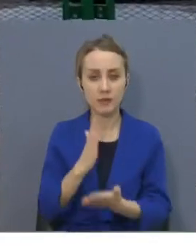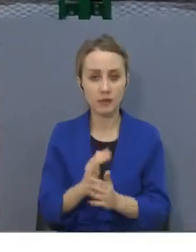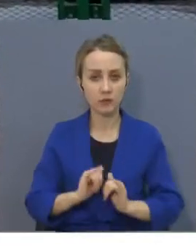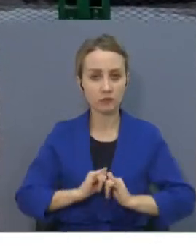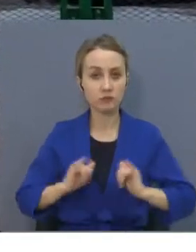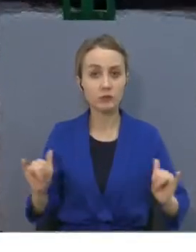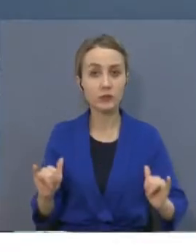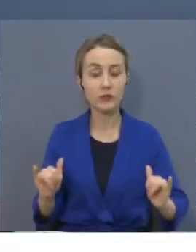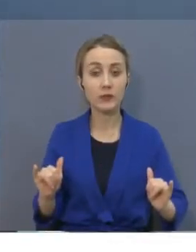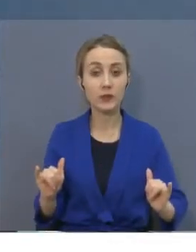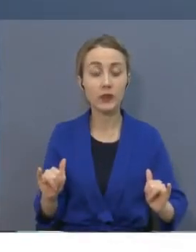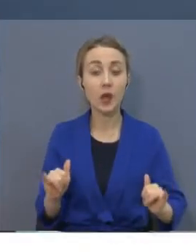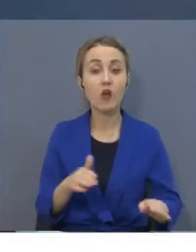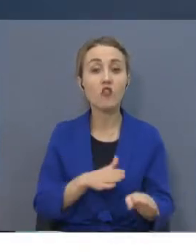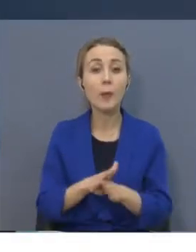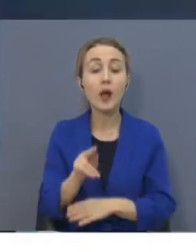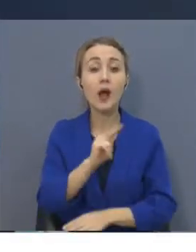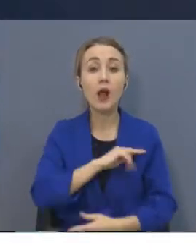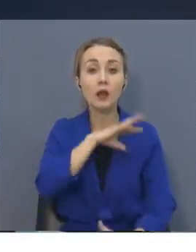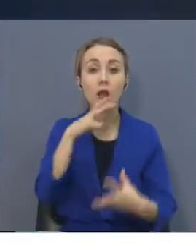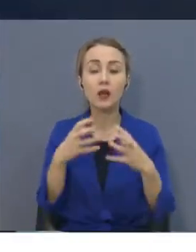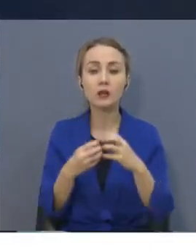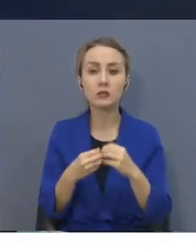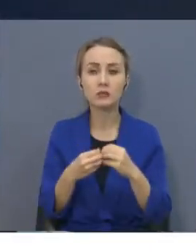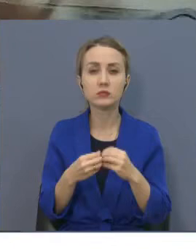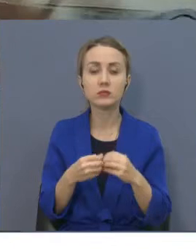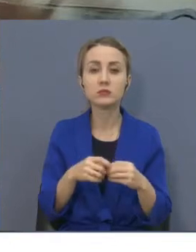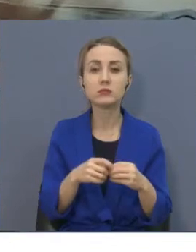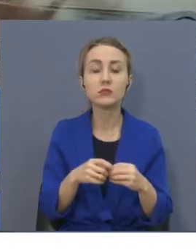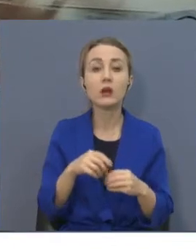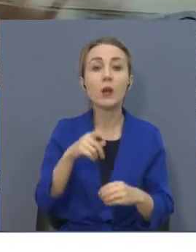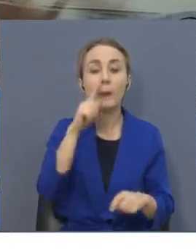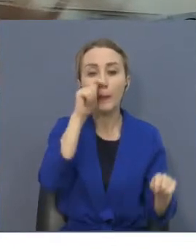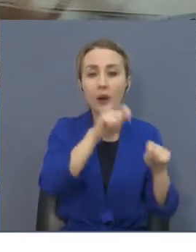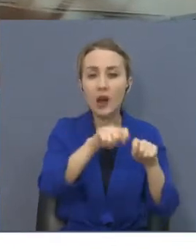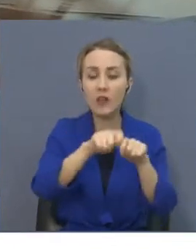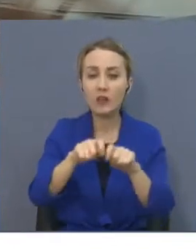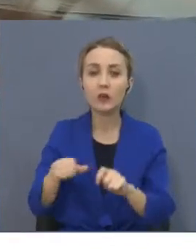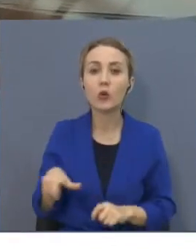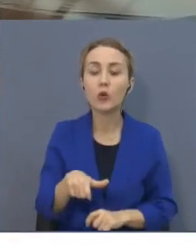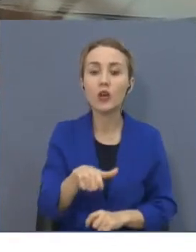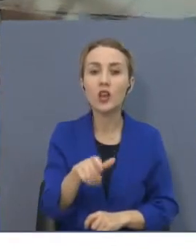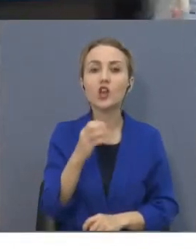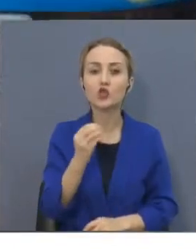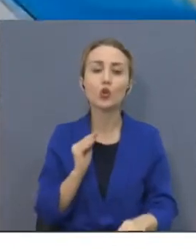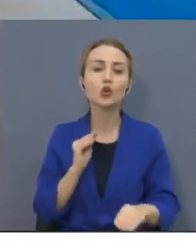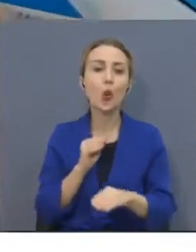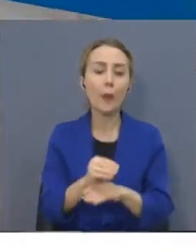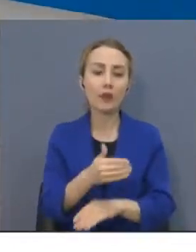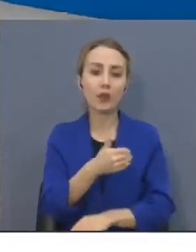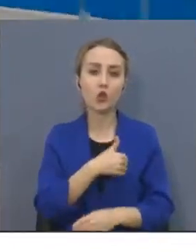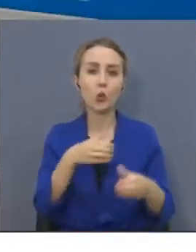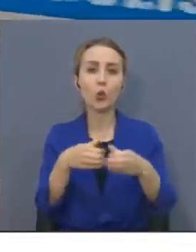С учетом проводимой работы и анализа проводится передислокация маршрутов патрулирования и предусматриваются дополнительные наряды